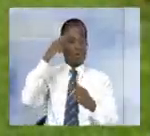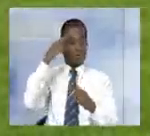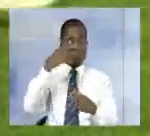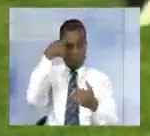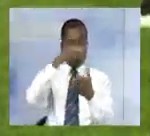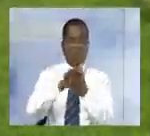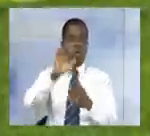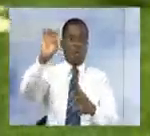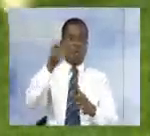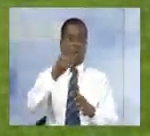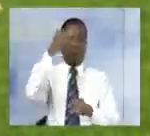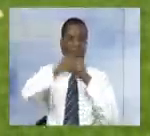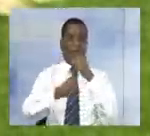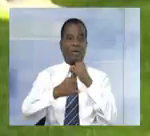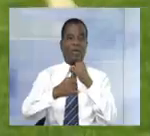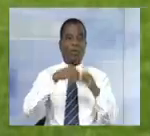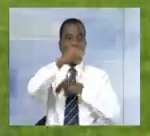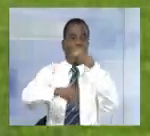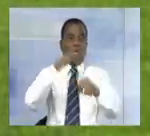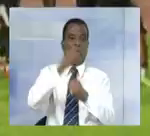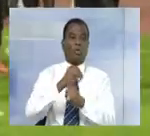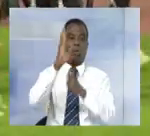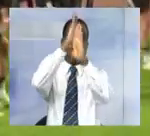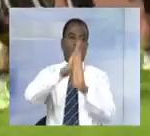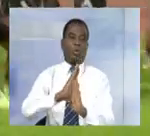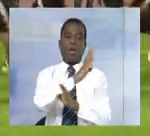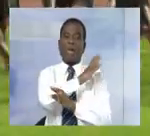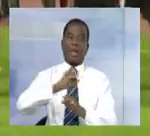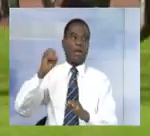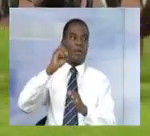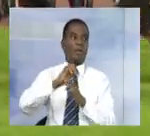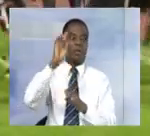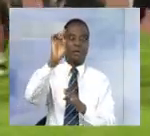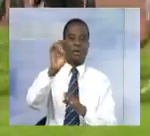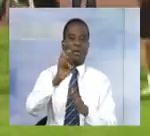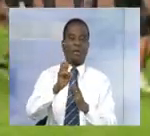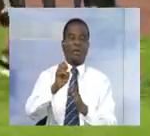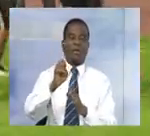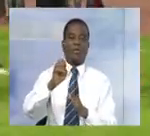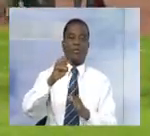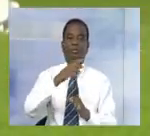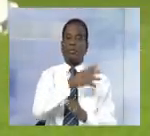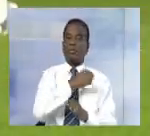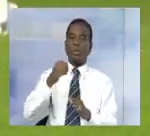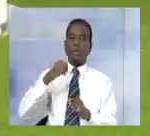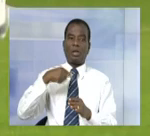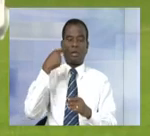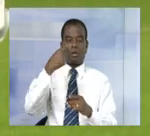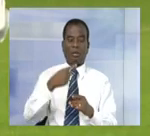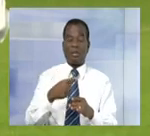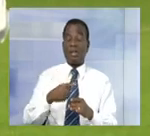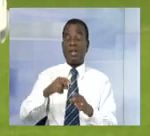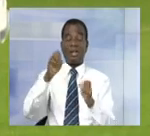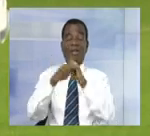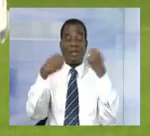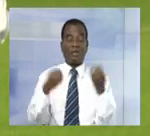finaliste du mondial brésilien, qualifiée pour cette CAN avec 5 victoires sur 6 matchs, 18e au classement FIFA. Les Fenecs, désormais